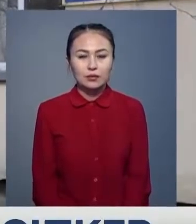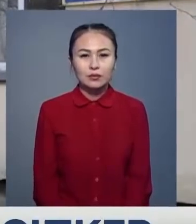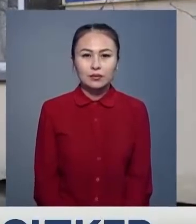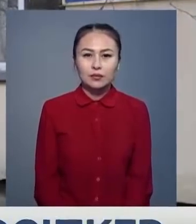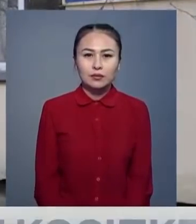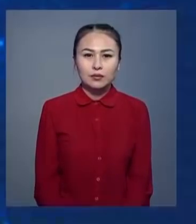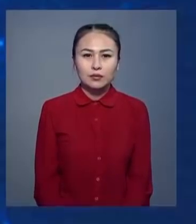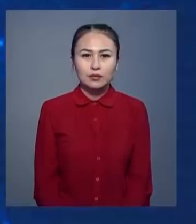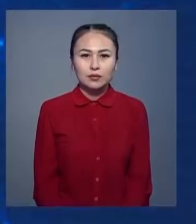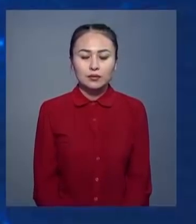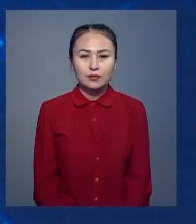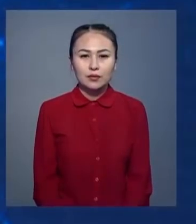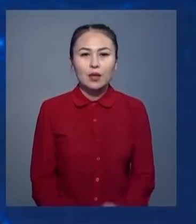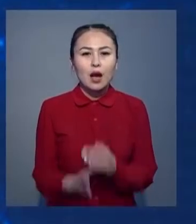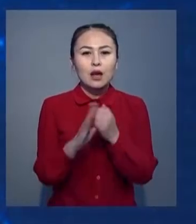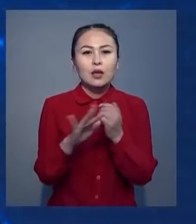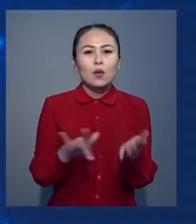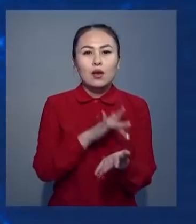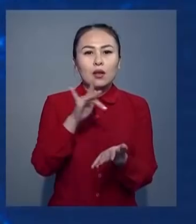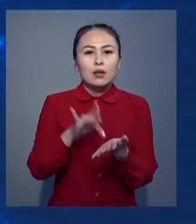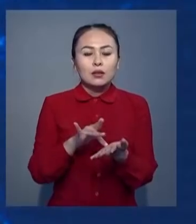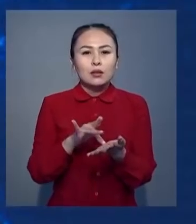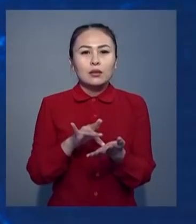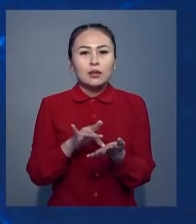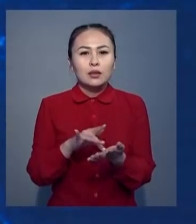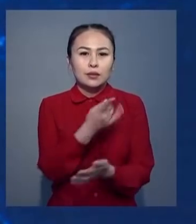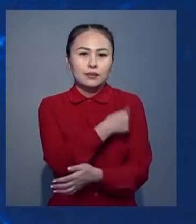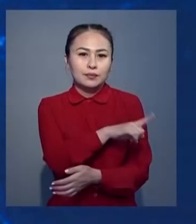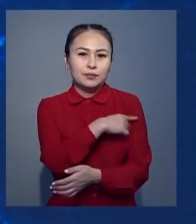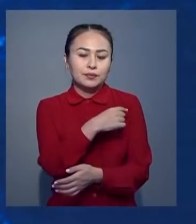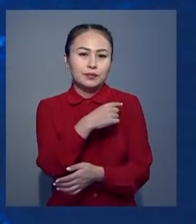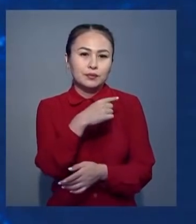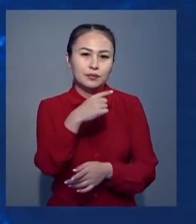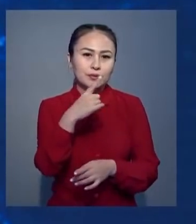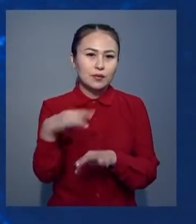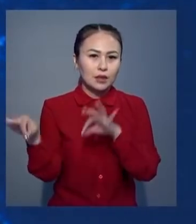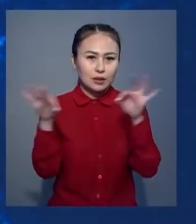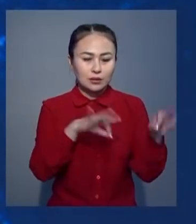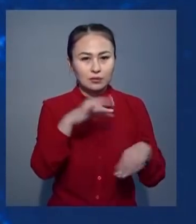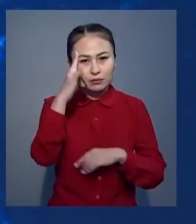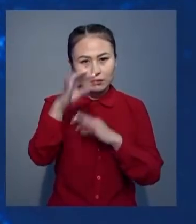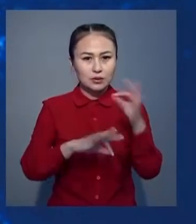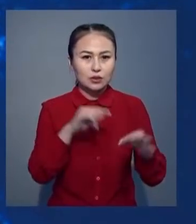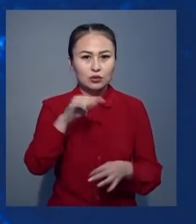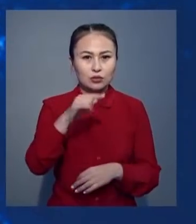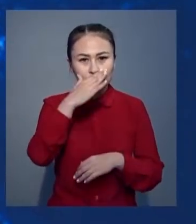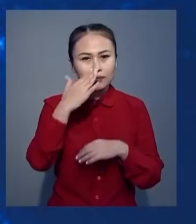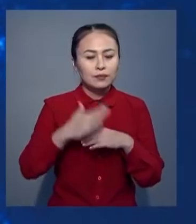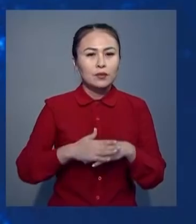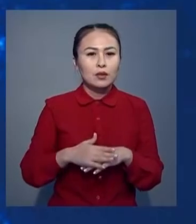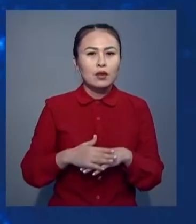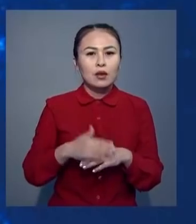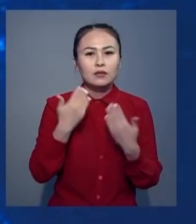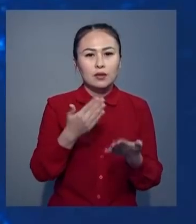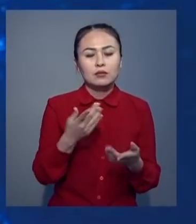облысынан. Атырау қалалық жедел жәрдем стансасына тәулігіне мыңнан астам қоңыраулар мен шақырту түседі екен.